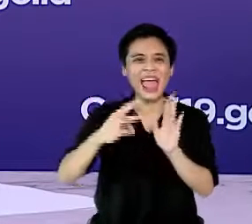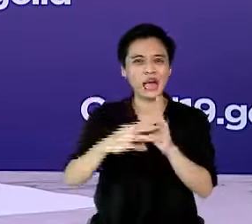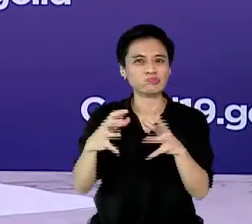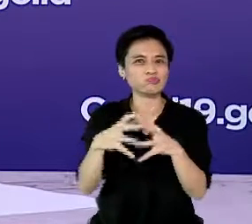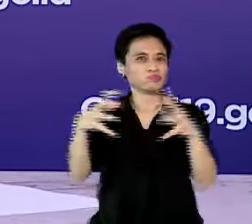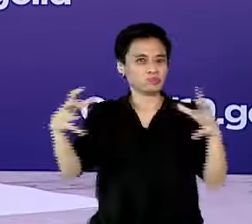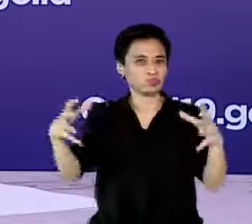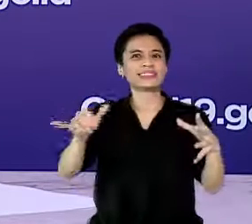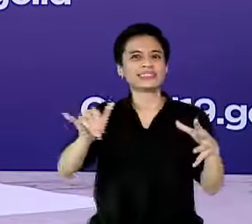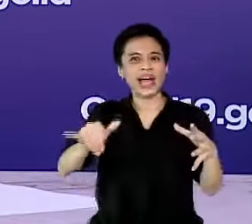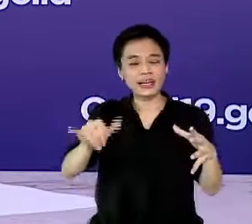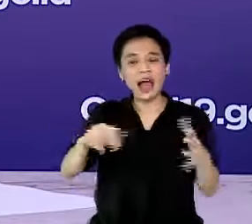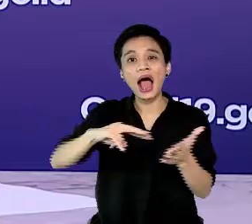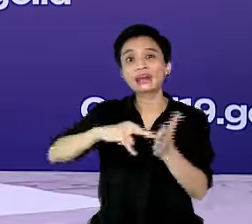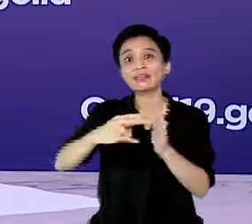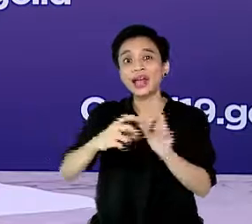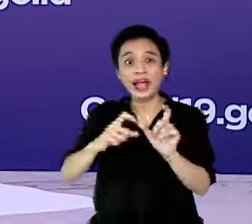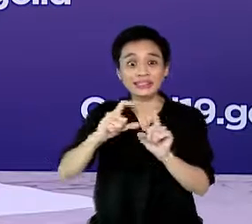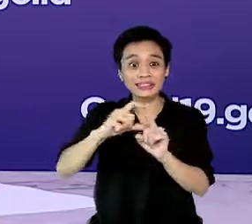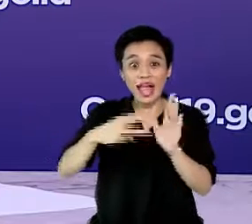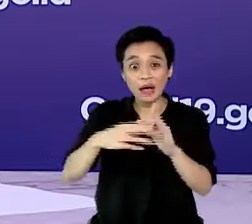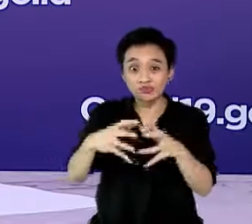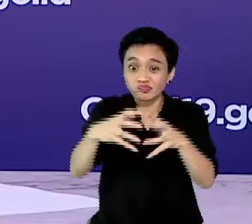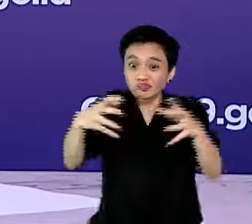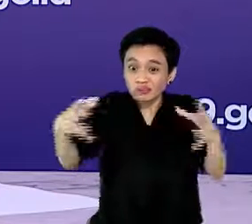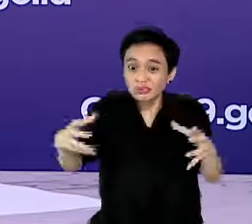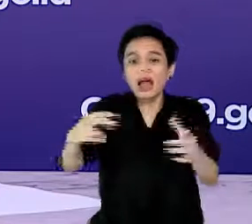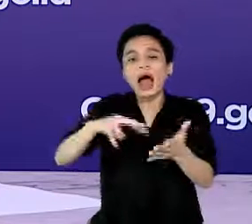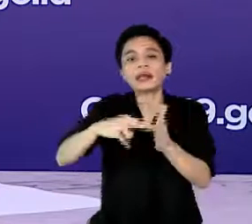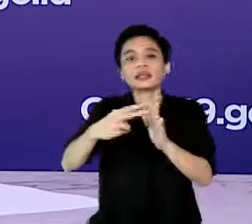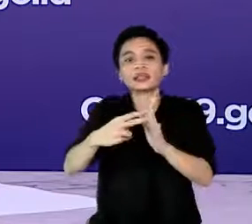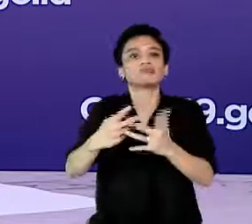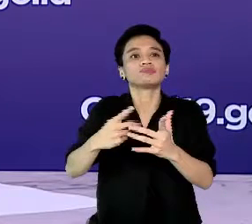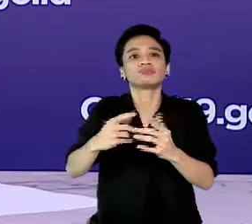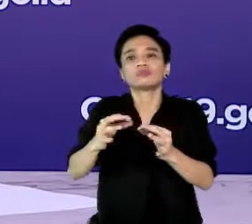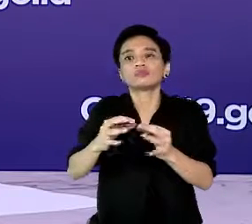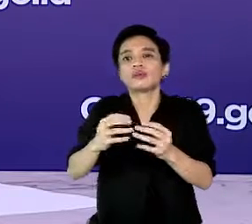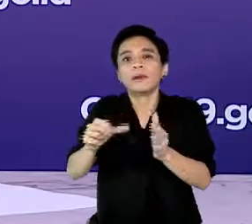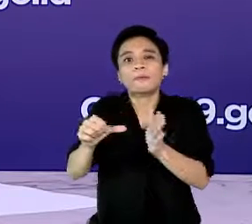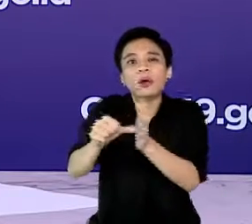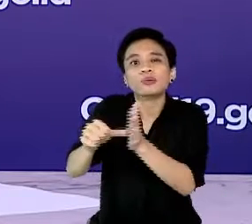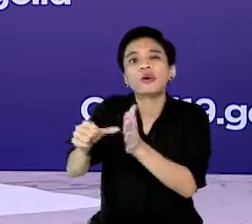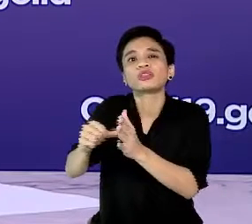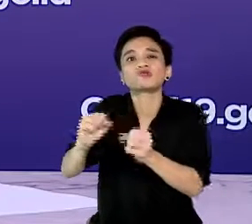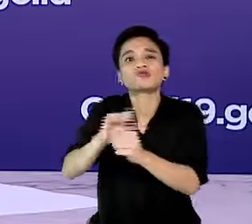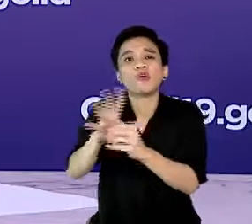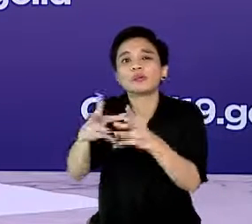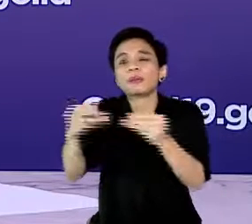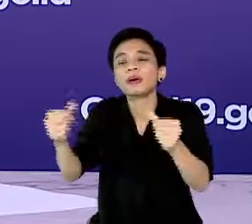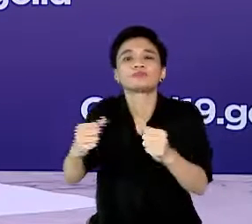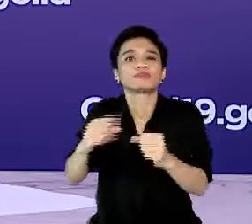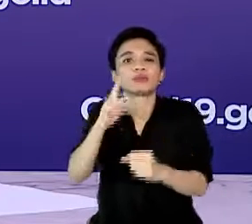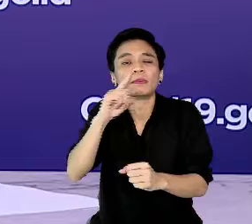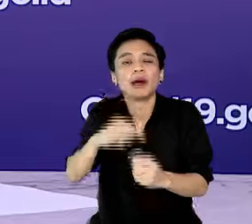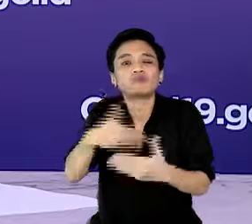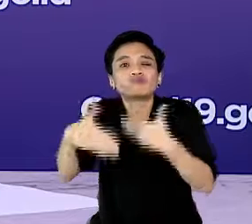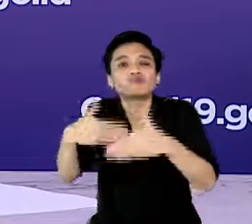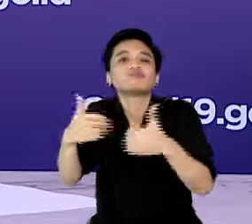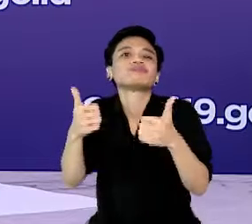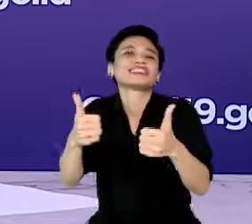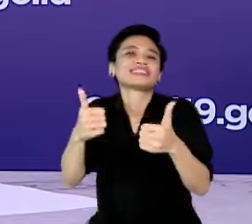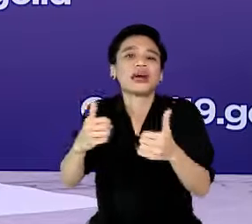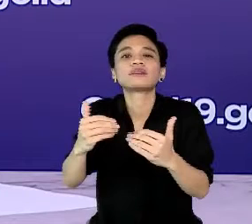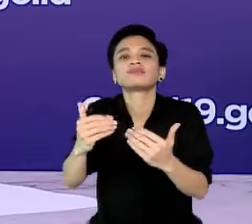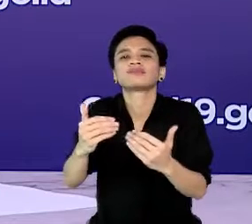dapat menjadi modal yang kuat dalam memperbaiki penanganan copy 19 di tahun ini untuk itu Mari kita